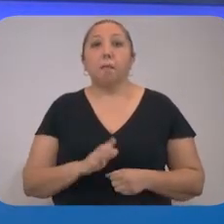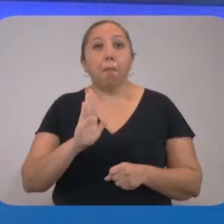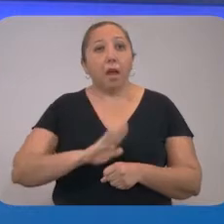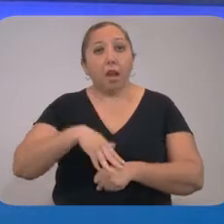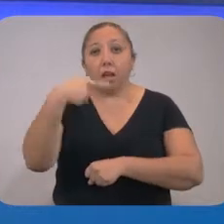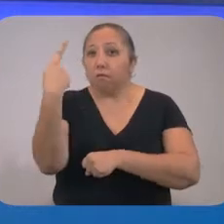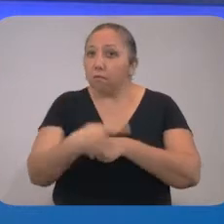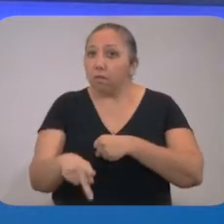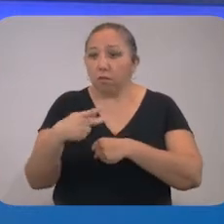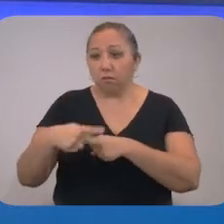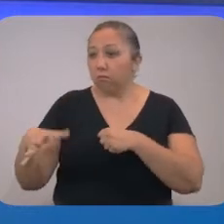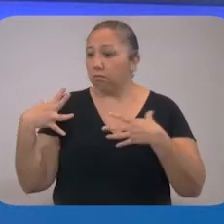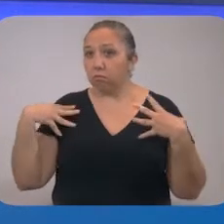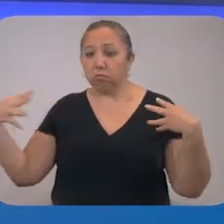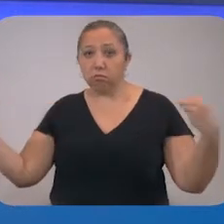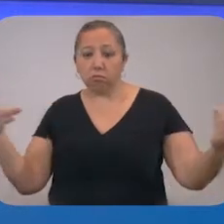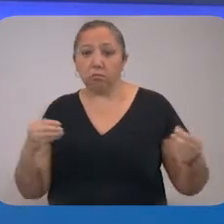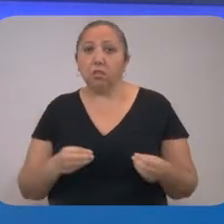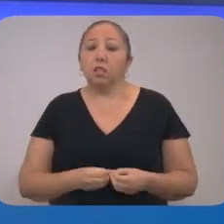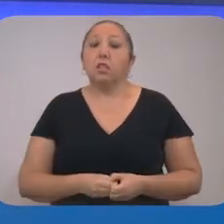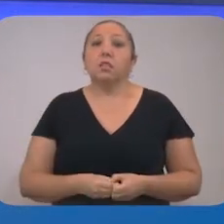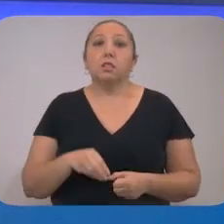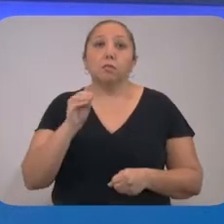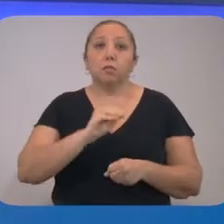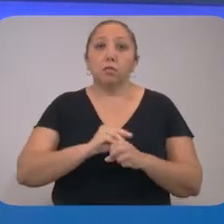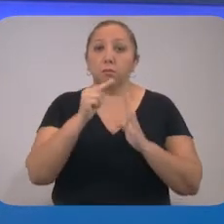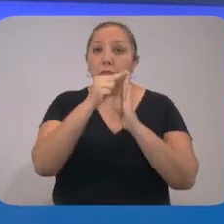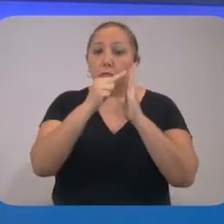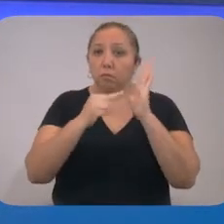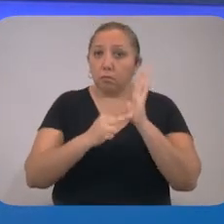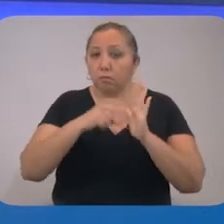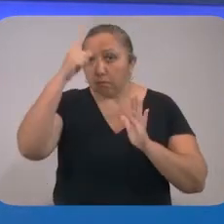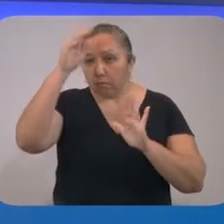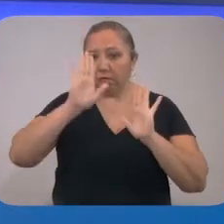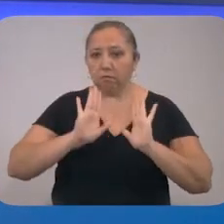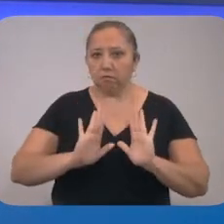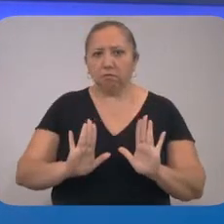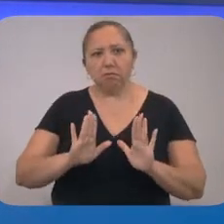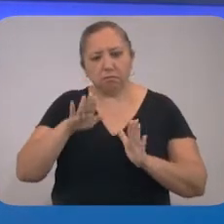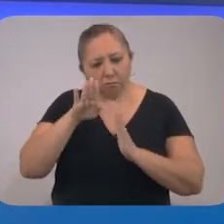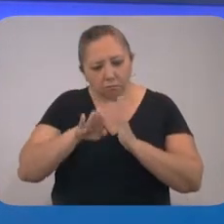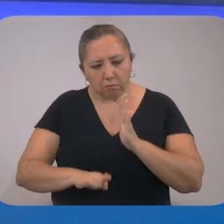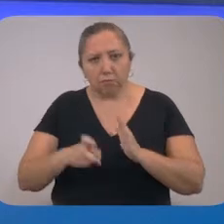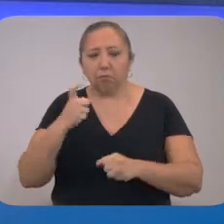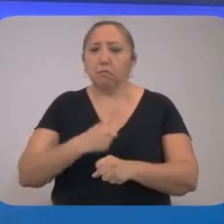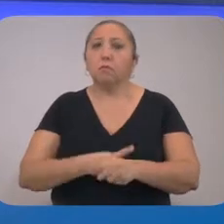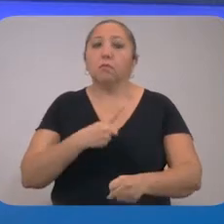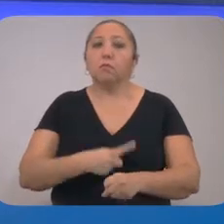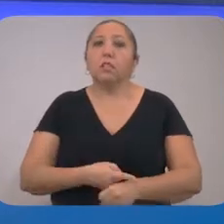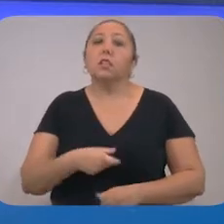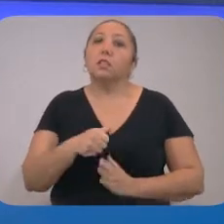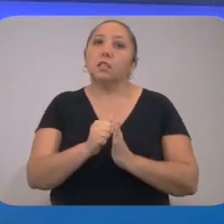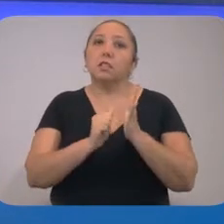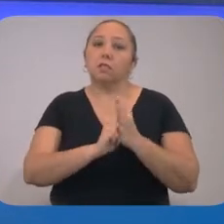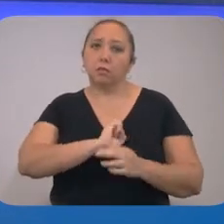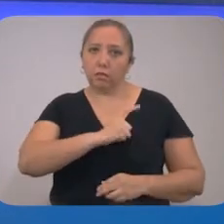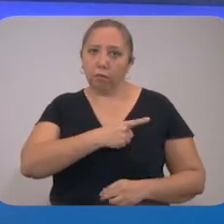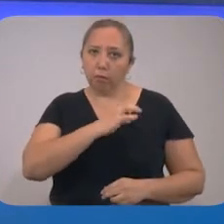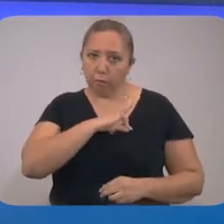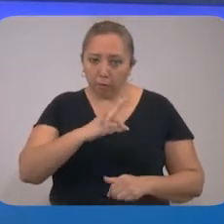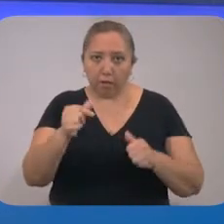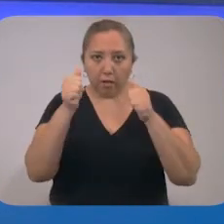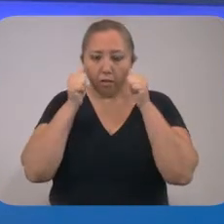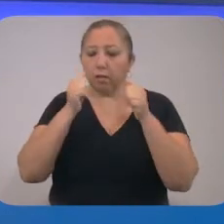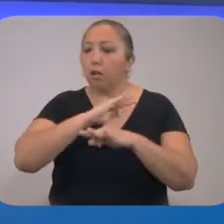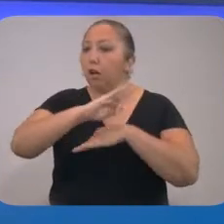Beyo, umola il toh olale lupasta luyantik le wamak kohano kung pastale. Le nuk besahilo hela kukashandik ukalandik utoh olal